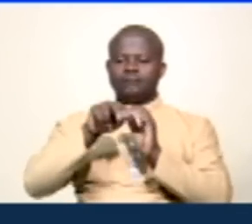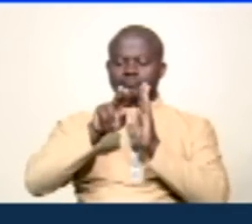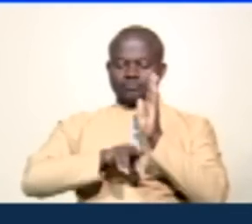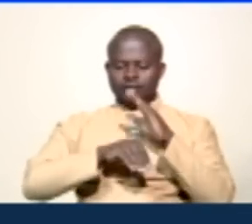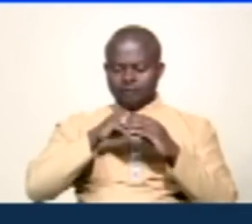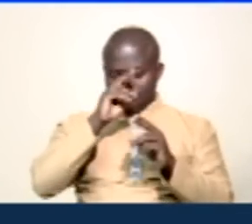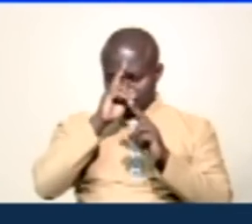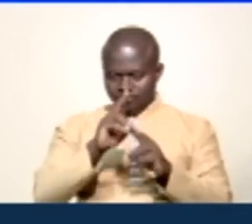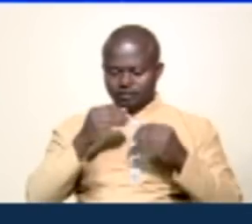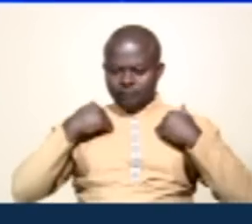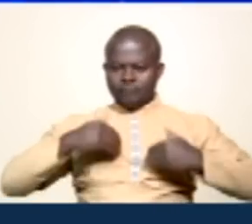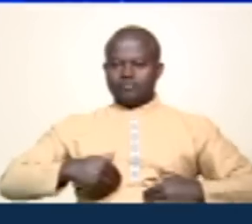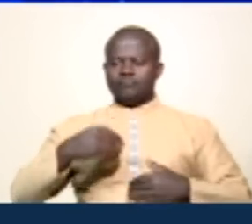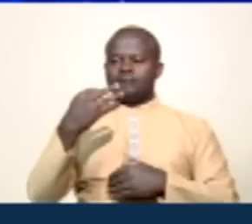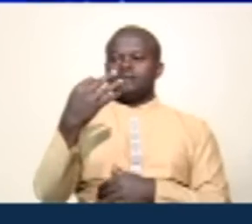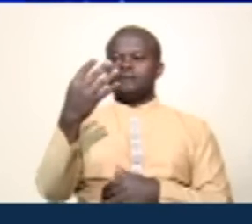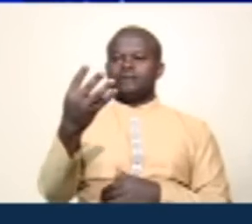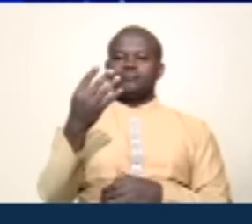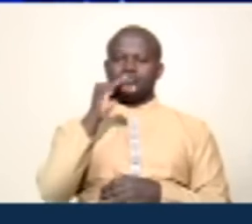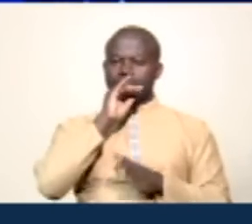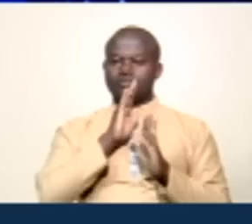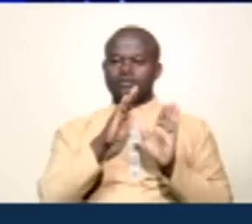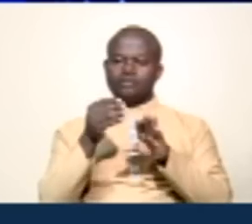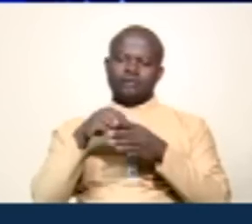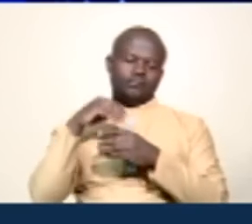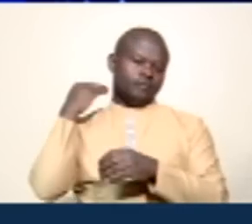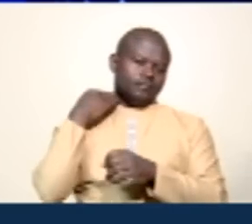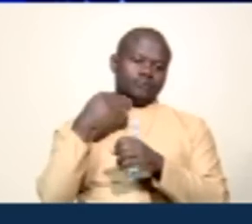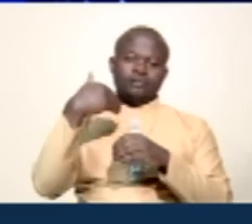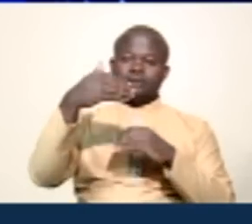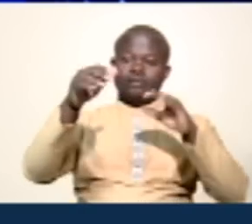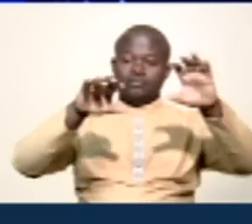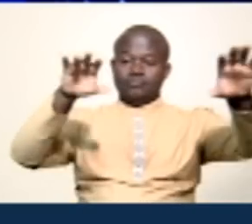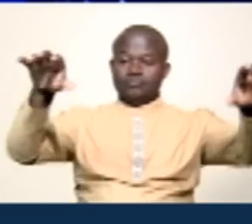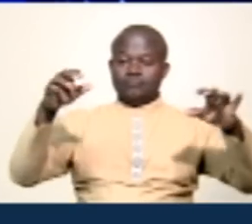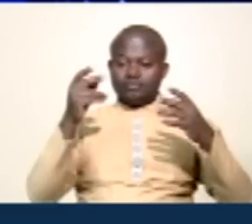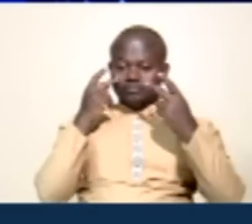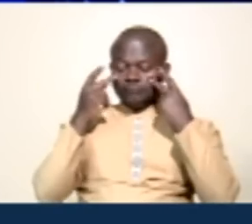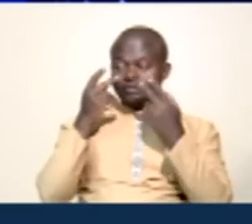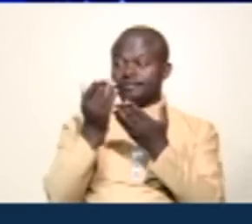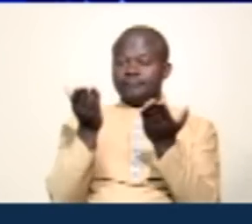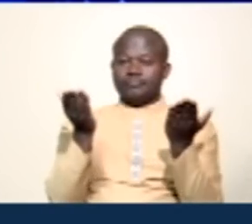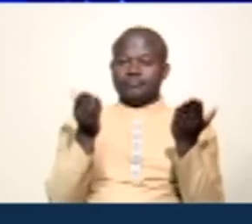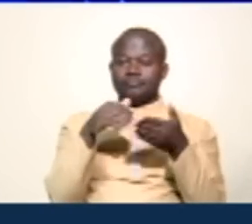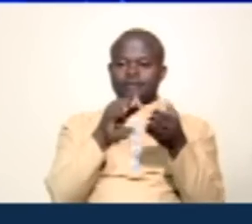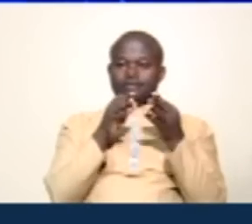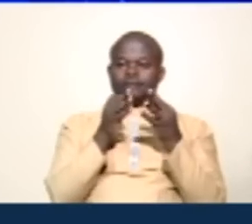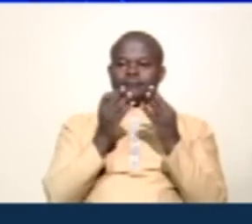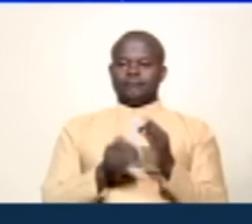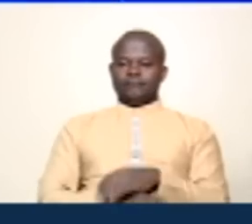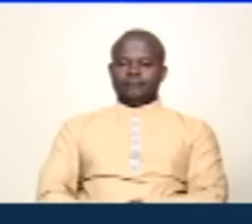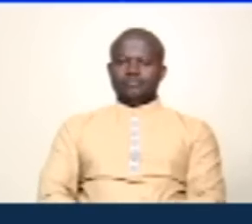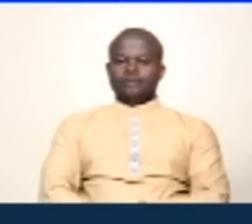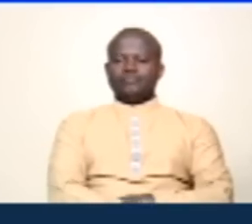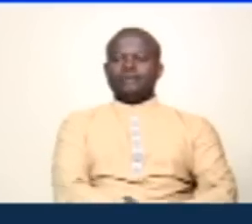mu cyubahiro imibiri 34 y'Abatutsi bazize Jenoside yagiye iboneka hirya no hino muri aka gace. Aphrodis Muhire mu nkuru